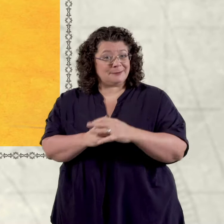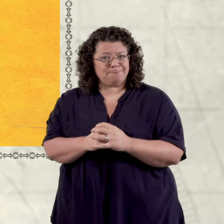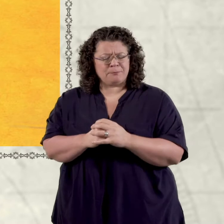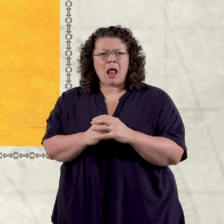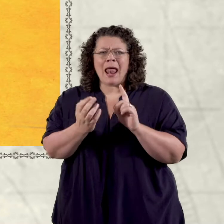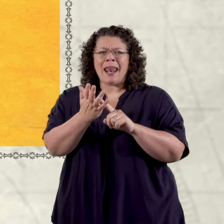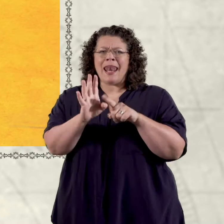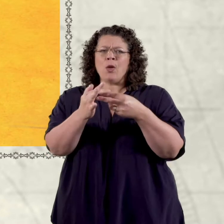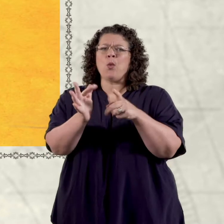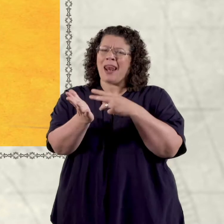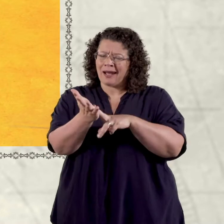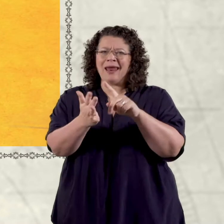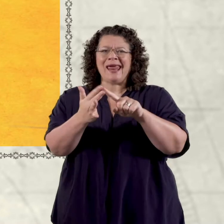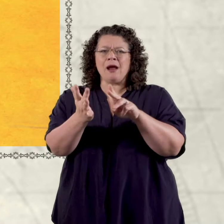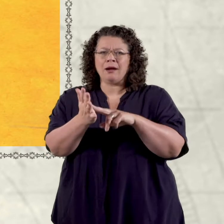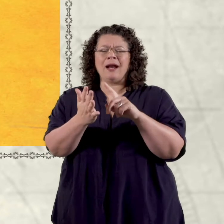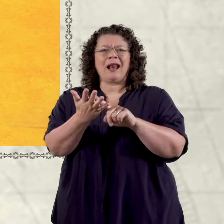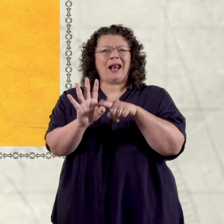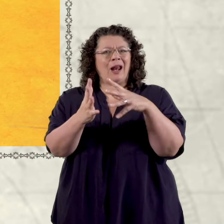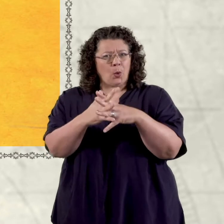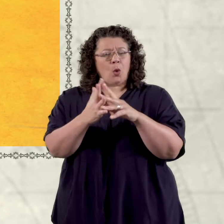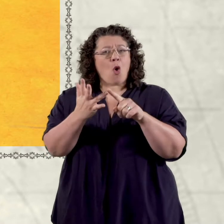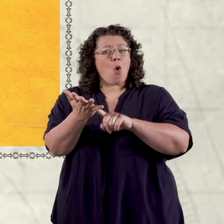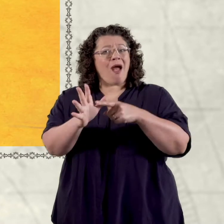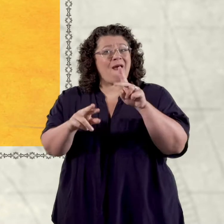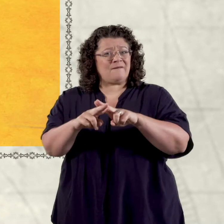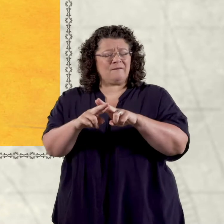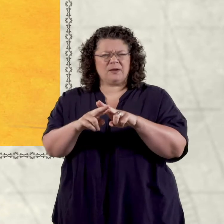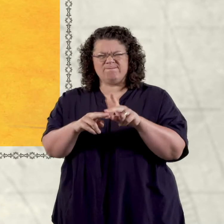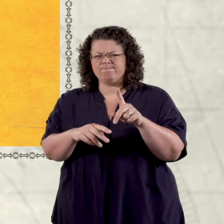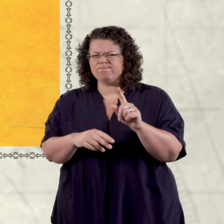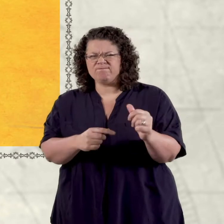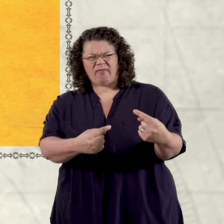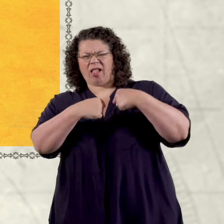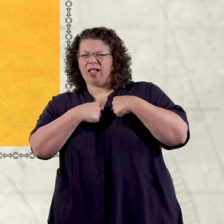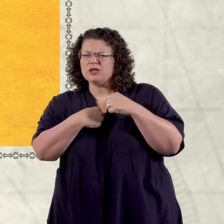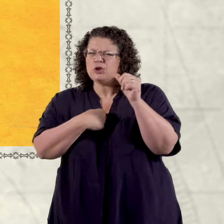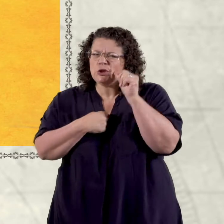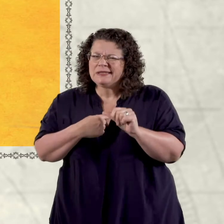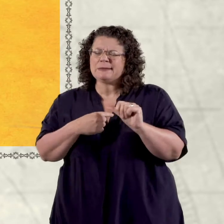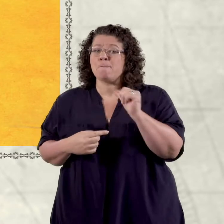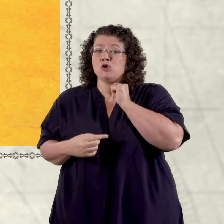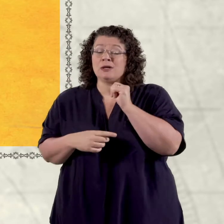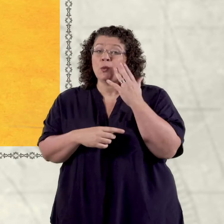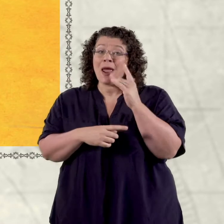yr 11 o Ragfyr, yn yr oerfel, a'r Bont Orewin ger Llanfair y Muallt yn y flwyddyn